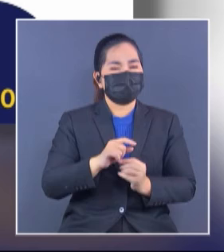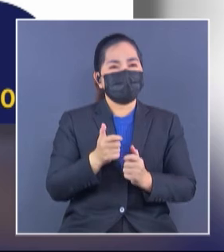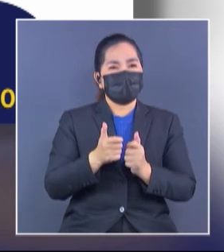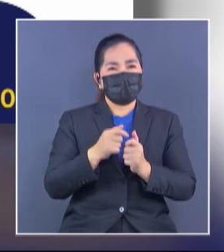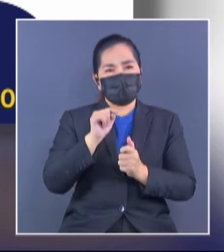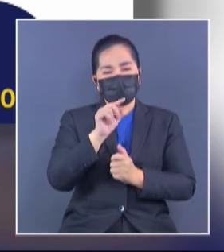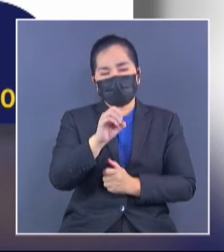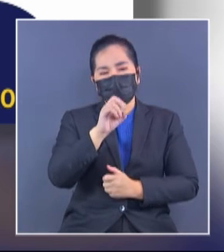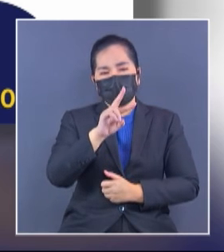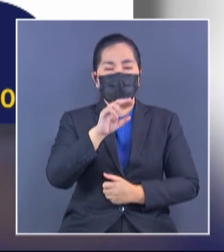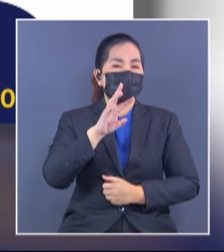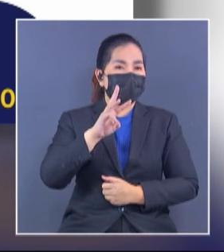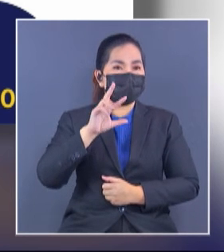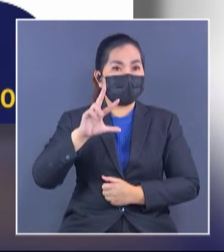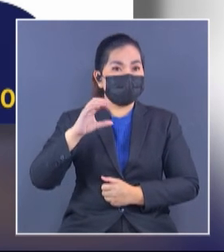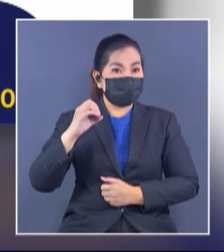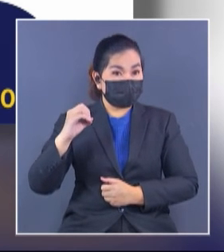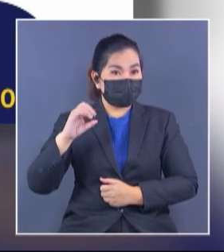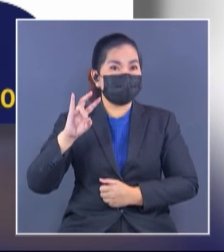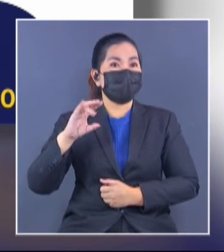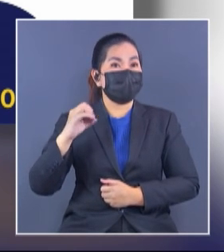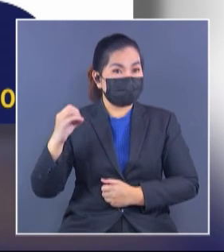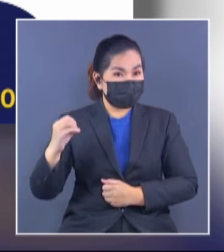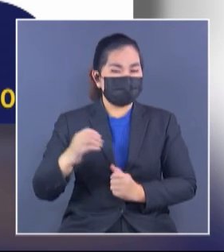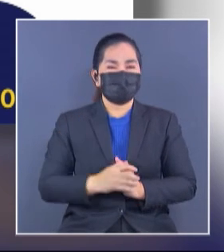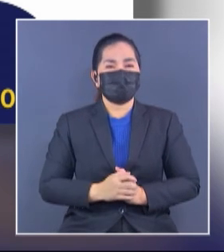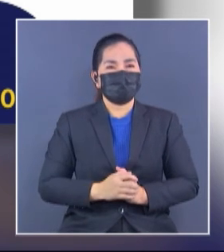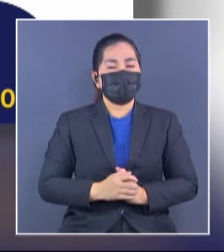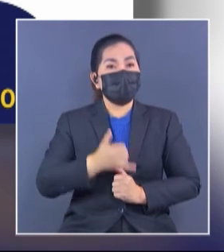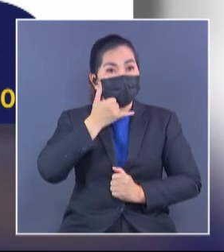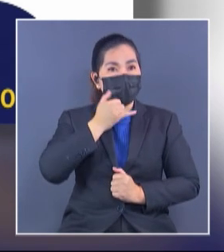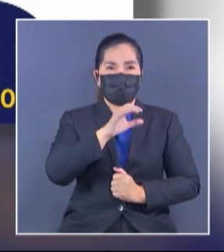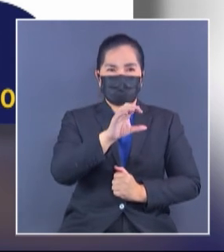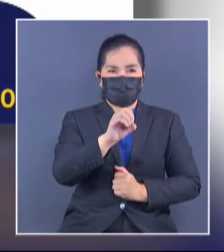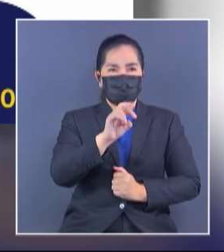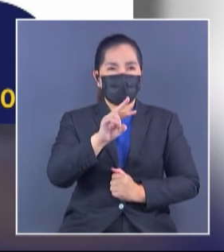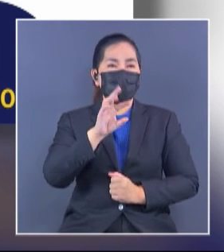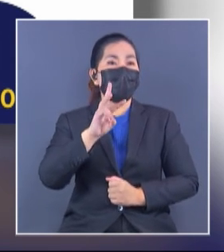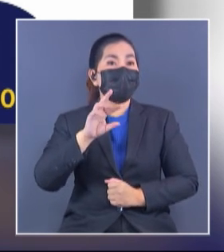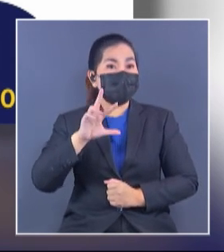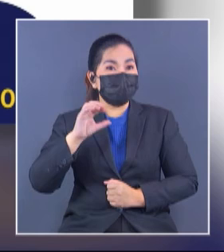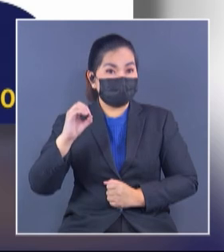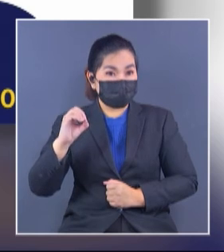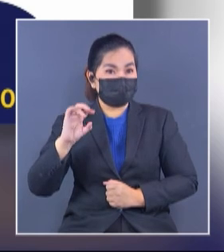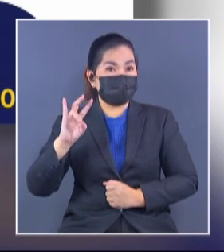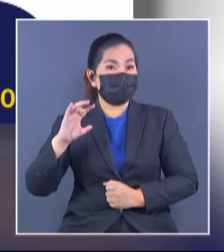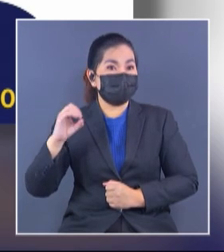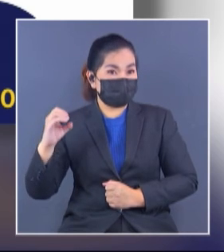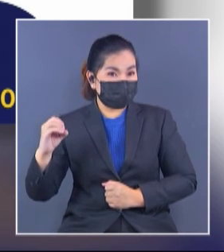กดไป026 300 700ครับย้ำอีกครั้งนะครับ 02630